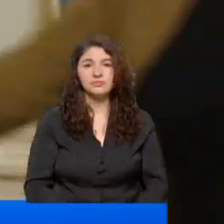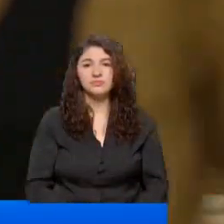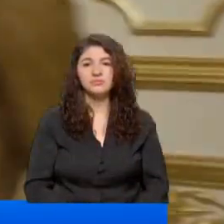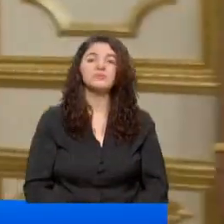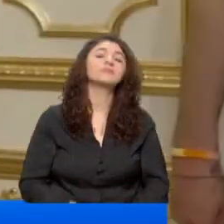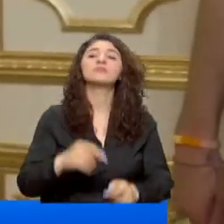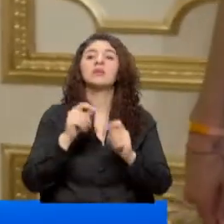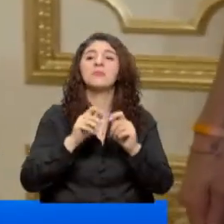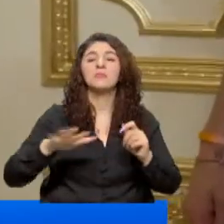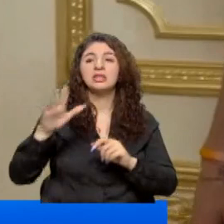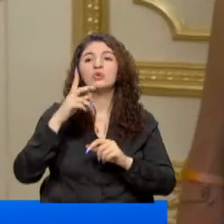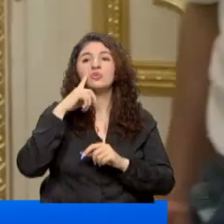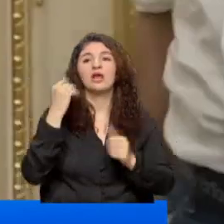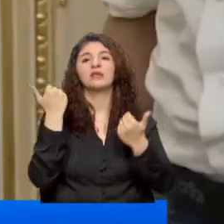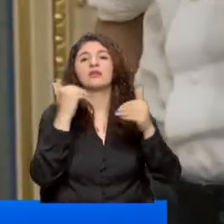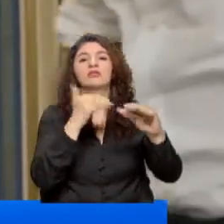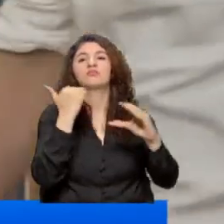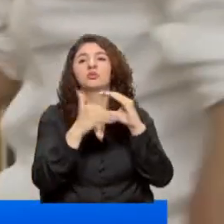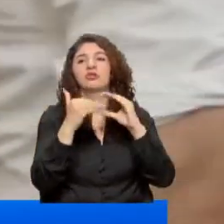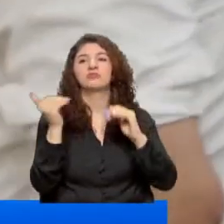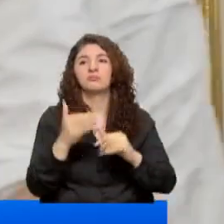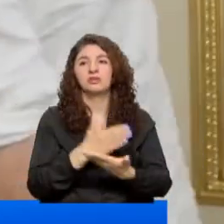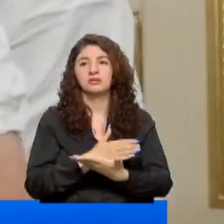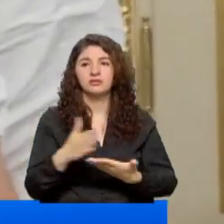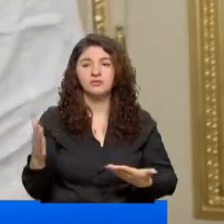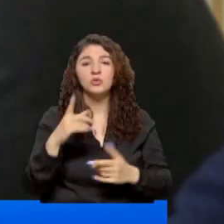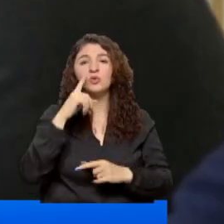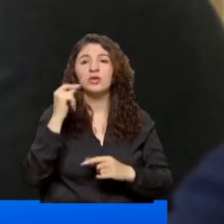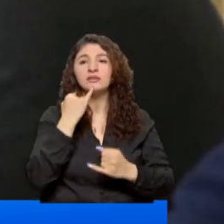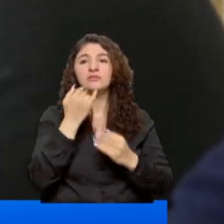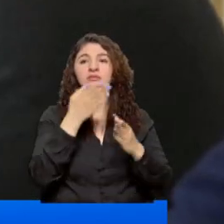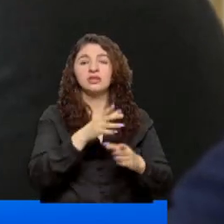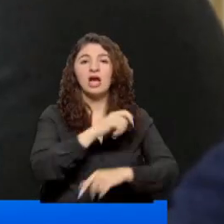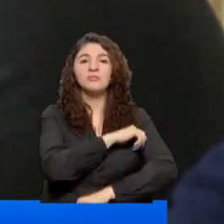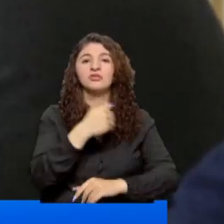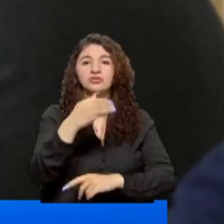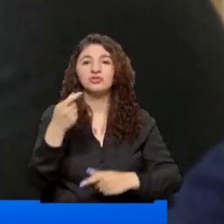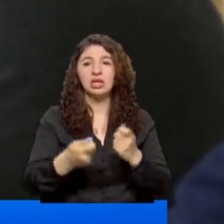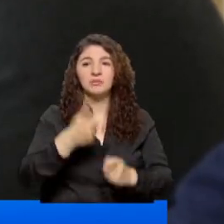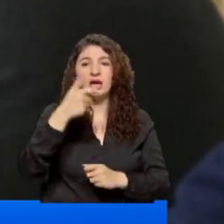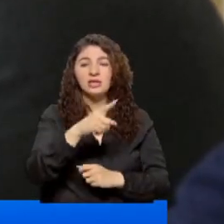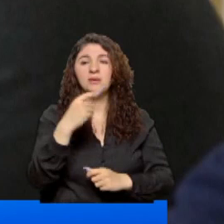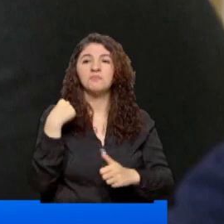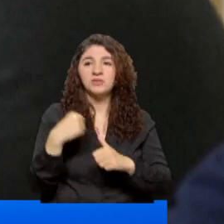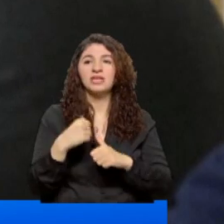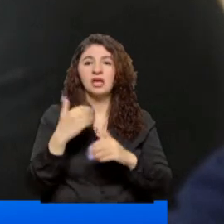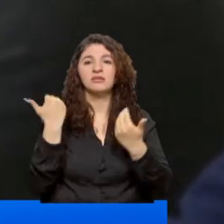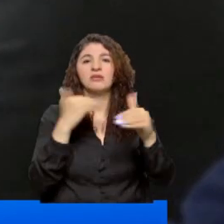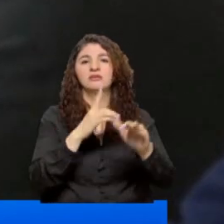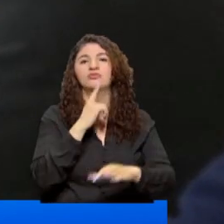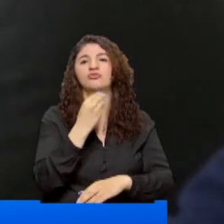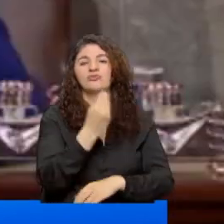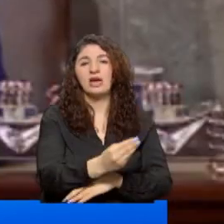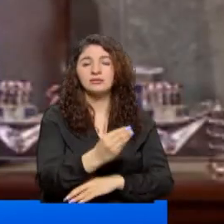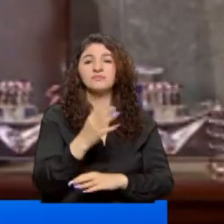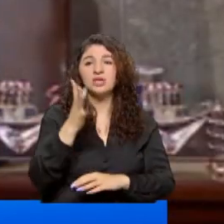Batı dünyasından Ukrayna'ya destek mesajları da gelmeyi sürdük Ukrayna'yı ziyaret eden Alman Dışişleri Bakanı bir kez daha destek sözü